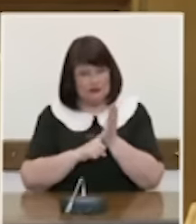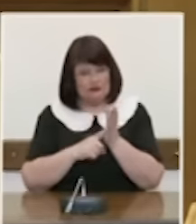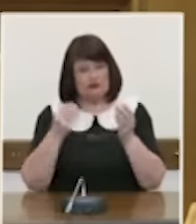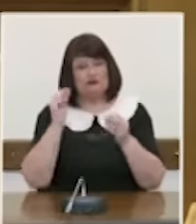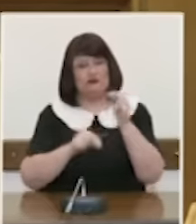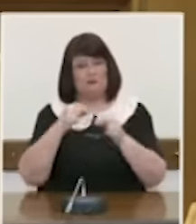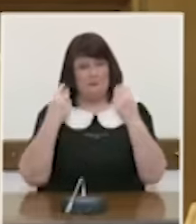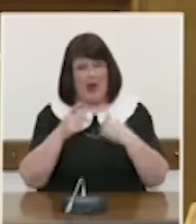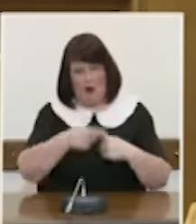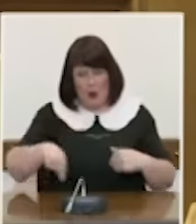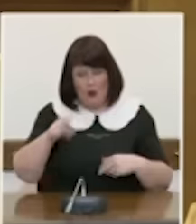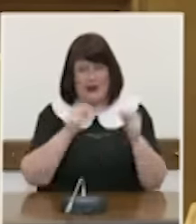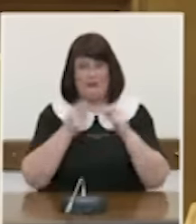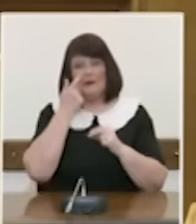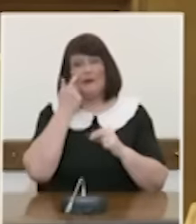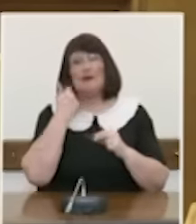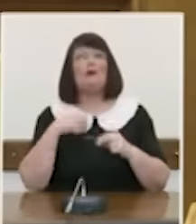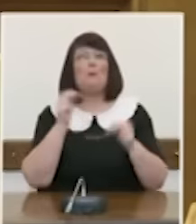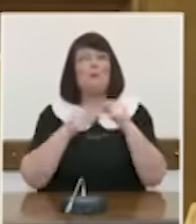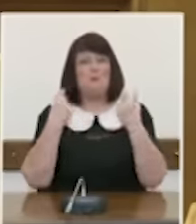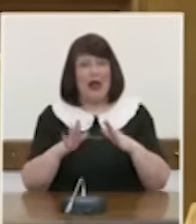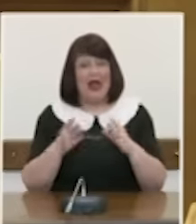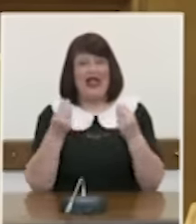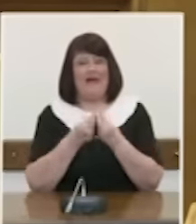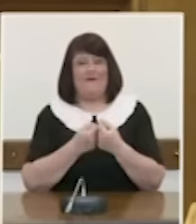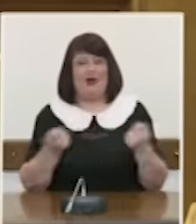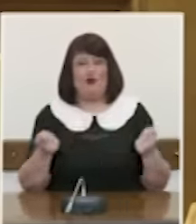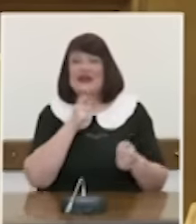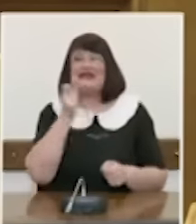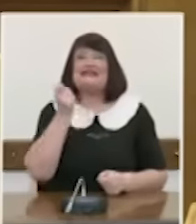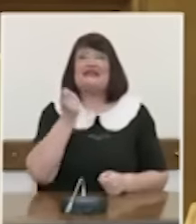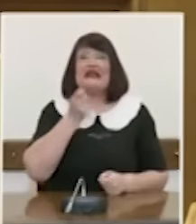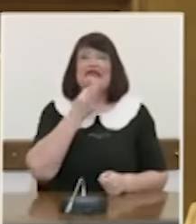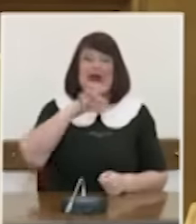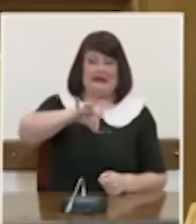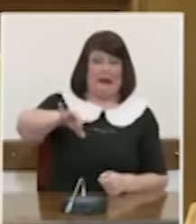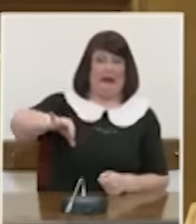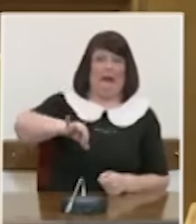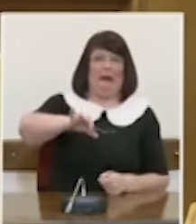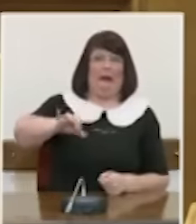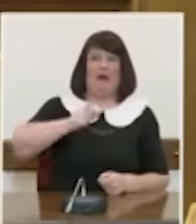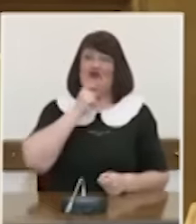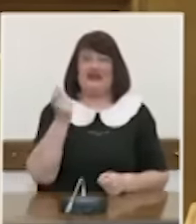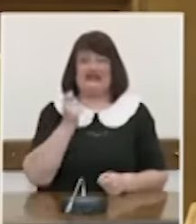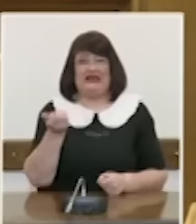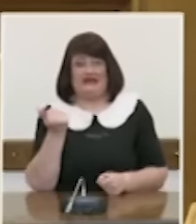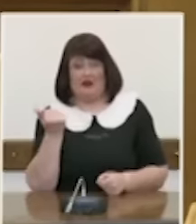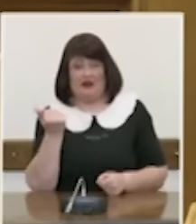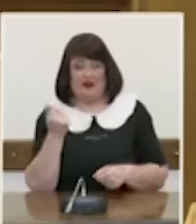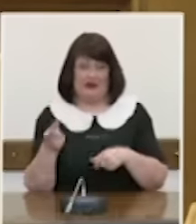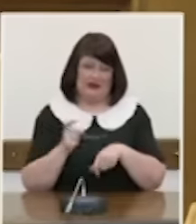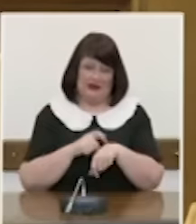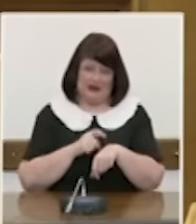σας και έχουν καταντήσει τις συντάξεις φιλοδορήματα. Και βέβαια την ώρα που οι